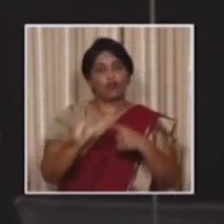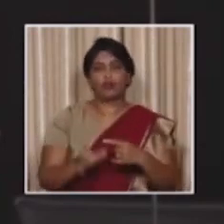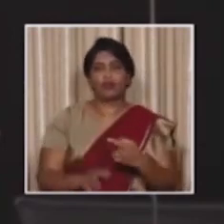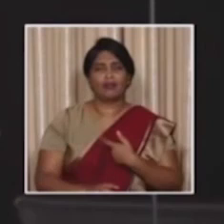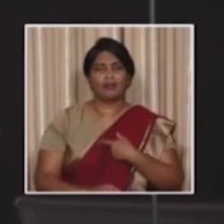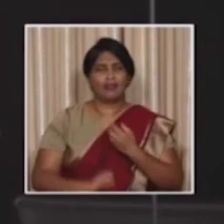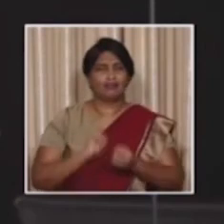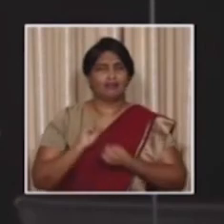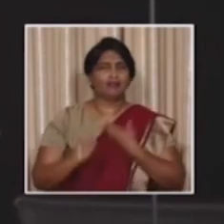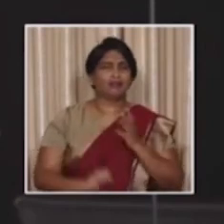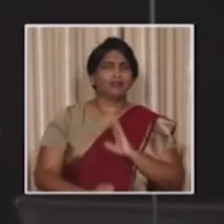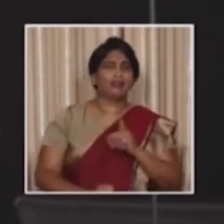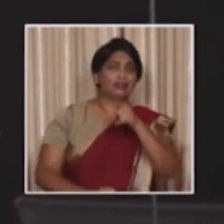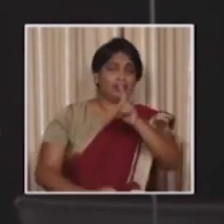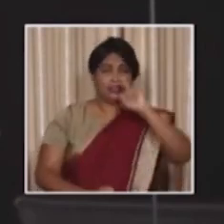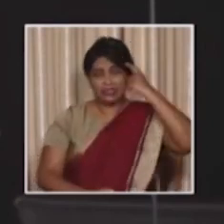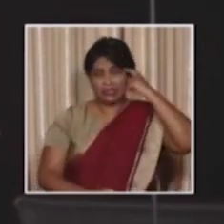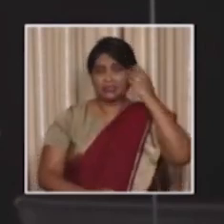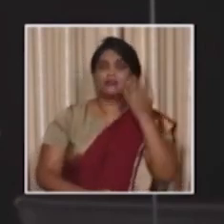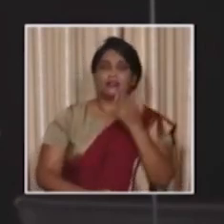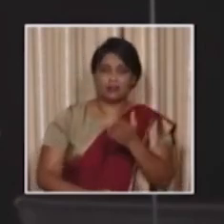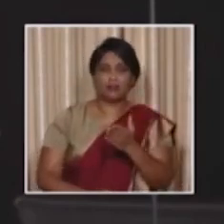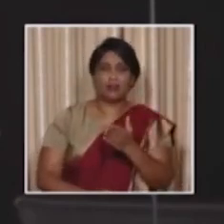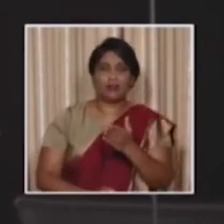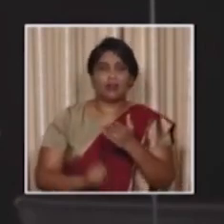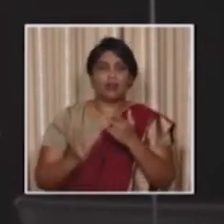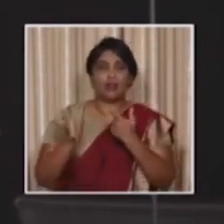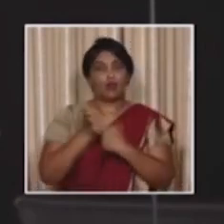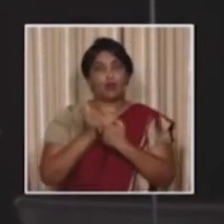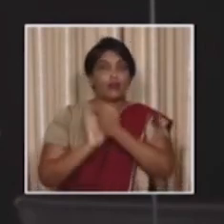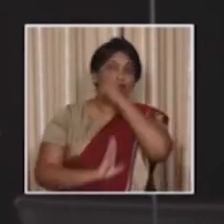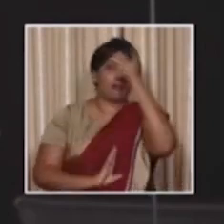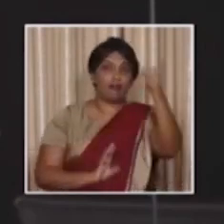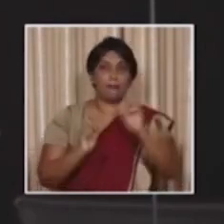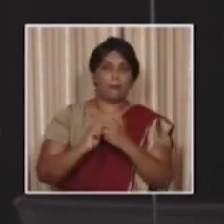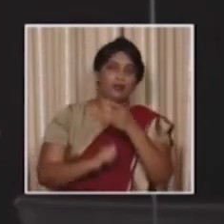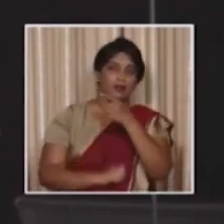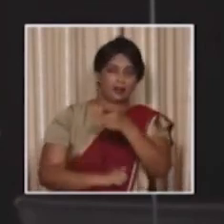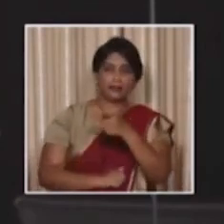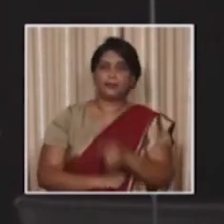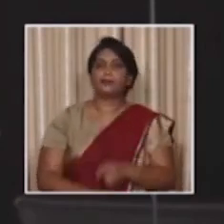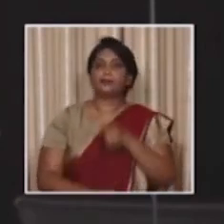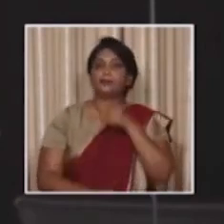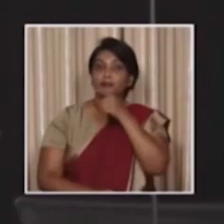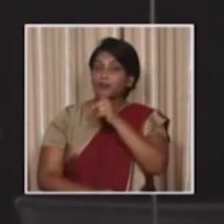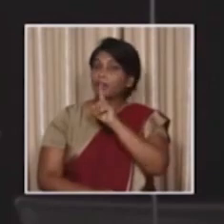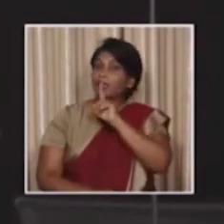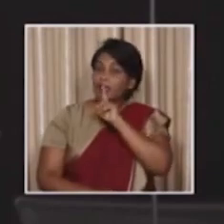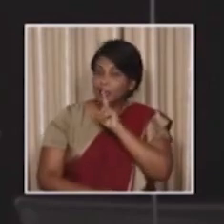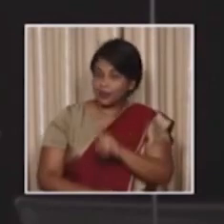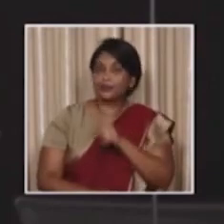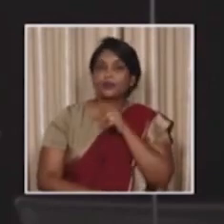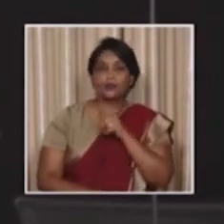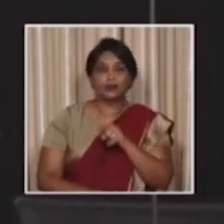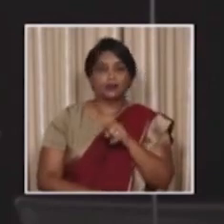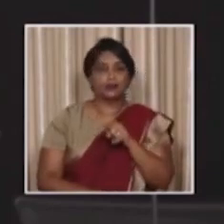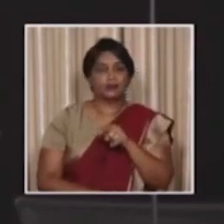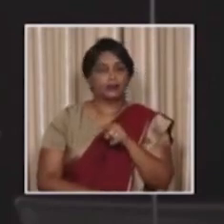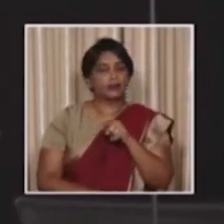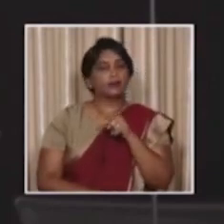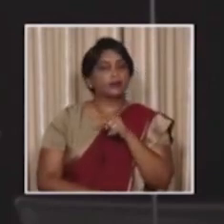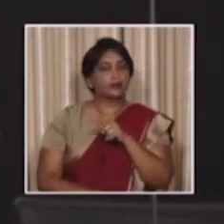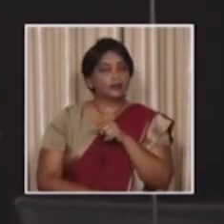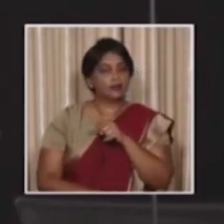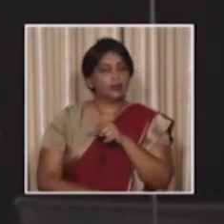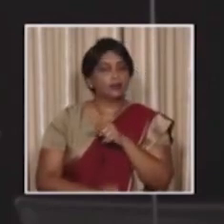தொகையால் அதிகரித்துள்ளது? வாழ்க்கை செலவு அதிகரித்துள்ள நிலையில் அதற்கு அரசாங்கம் மேற்கொள்ள உள்ள நடவடிக்கைகள் என்ன? வெட்வரி அதிகரிப்பால் பாதிக்கப்பட்டுள்ள